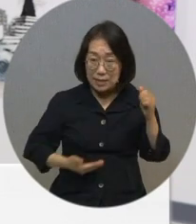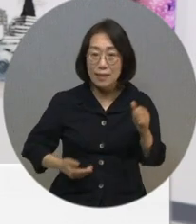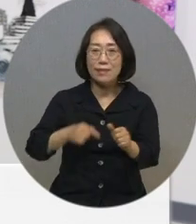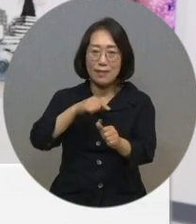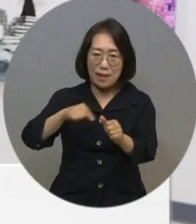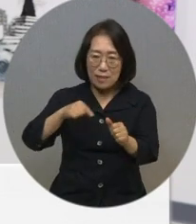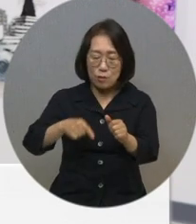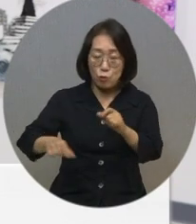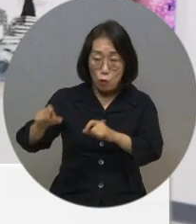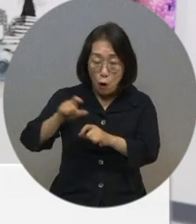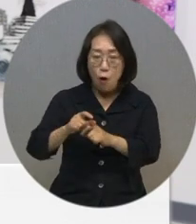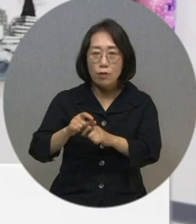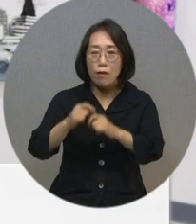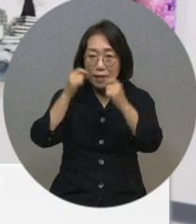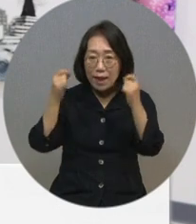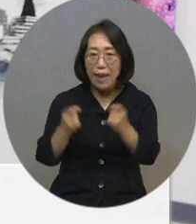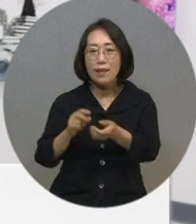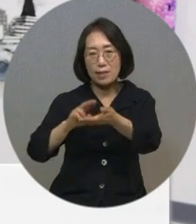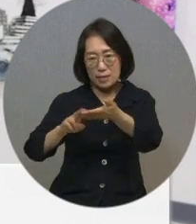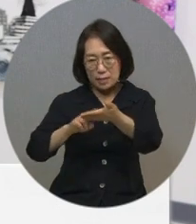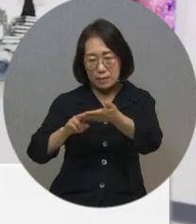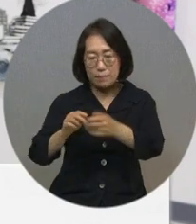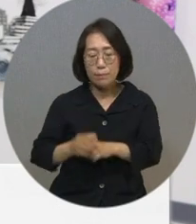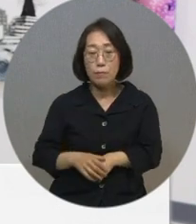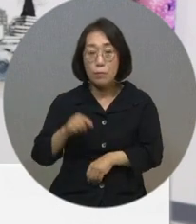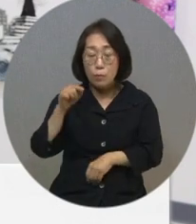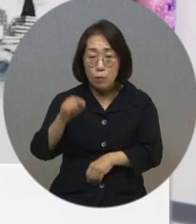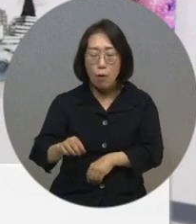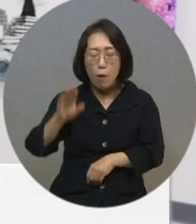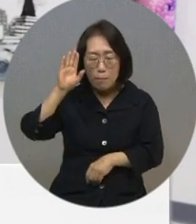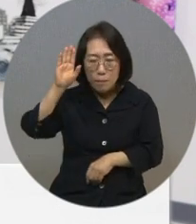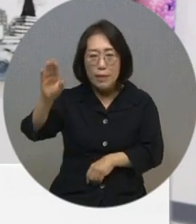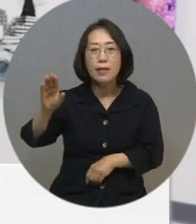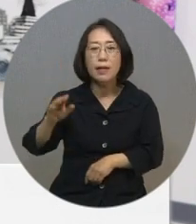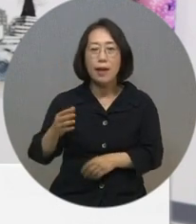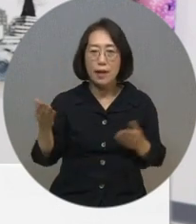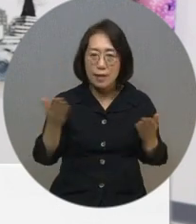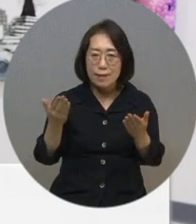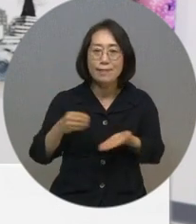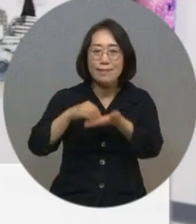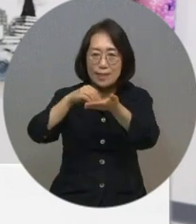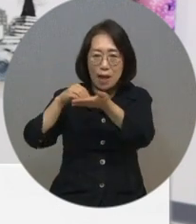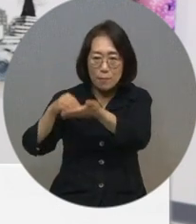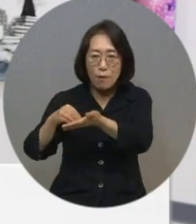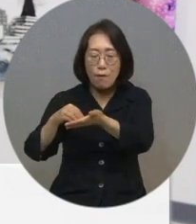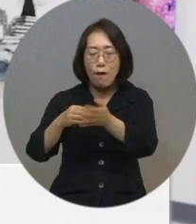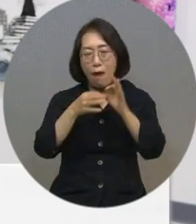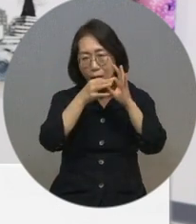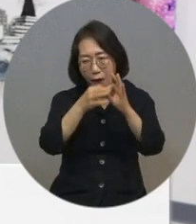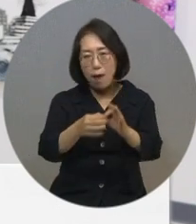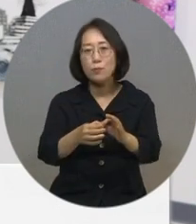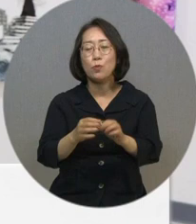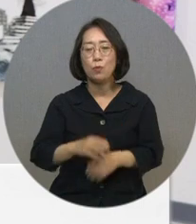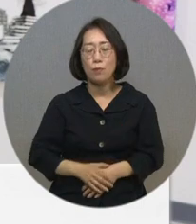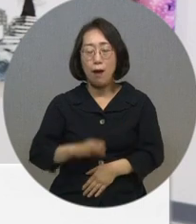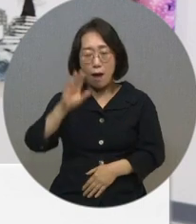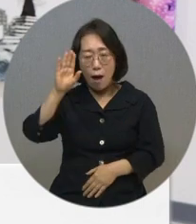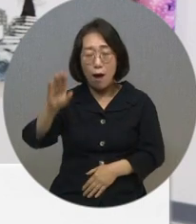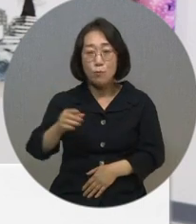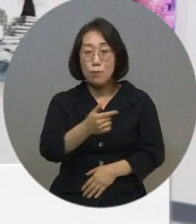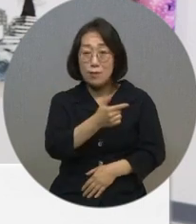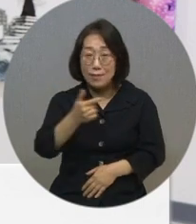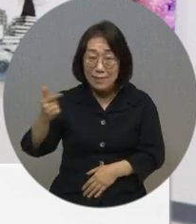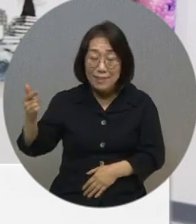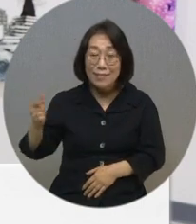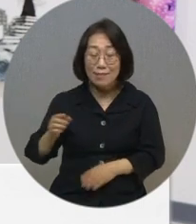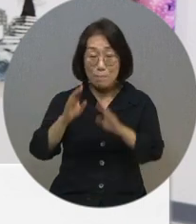새 작품 활동과 함께 미래 웹툰 산업에 꾸준히 참여하신다고 합니다. 앞으로도 무한한 가능성을 지닌